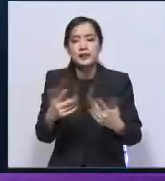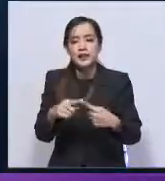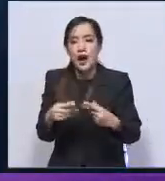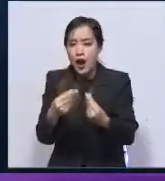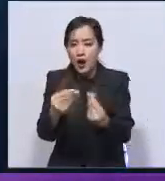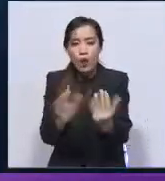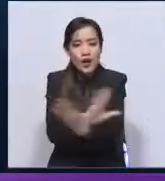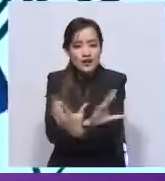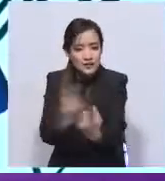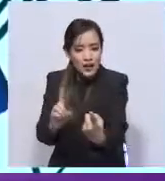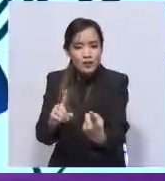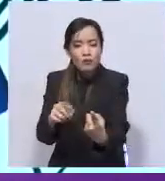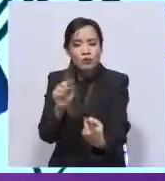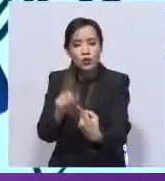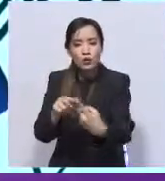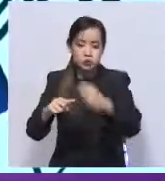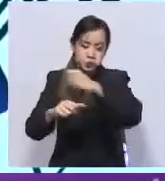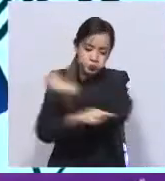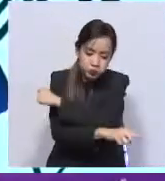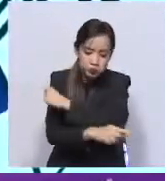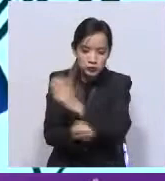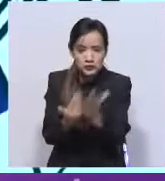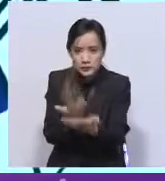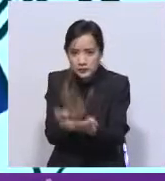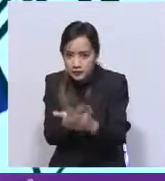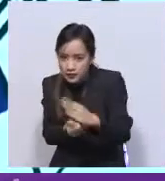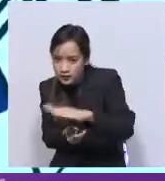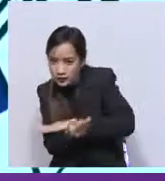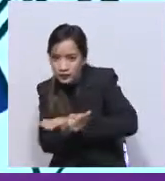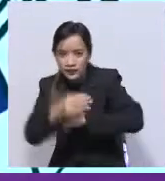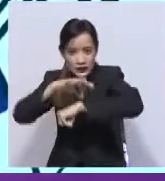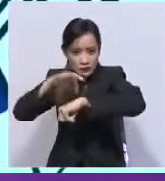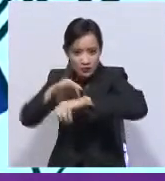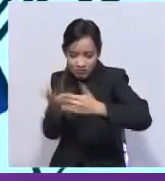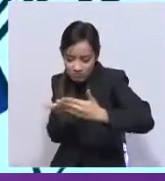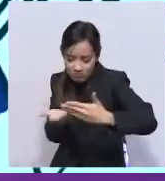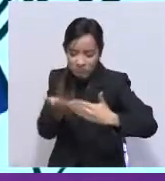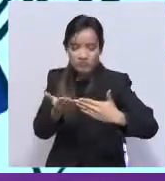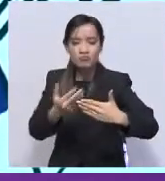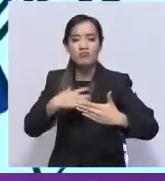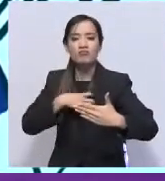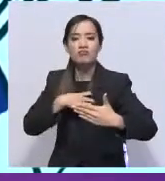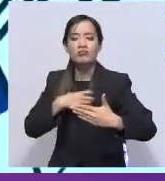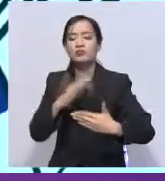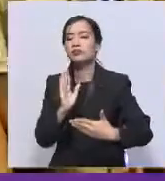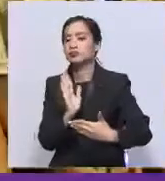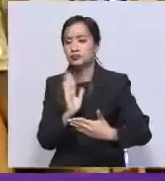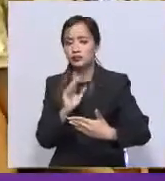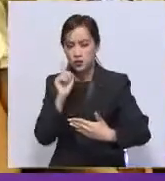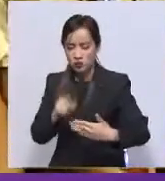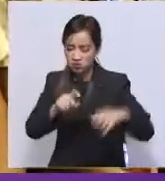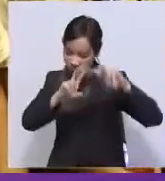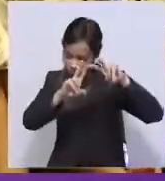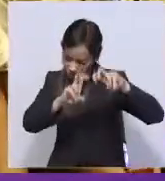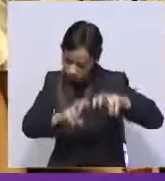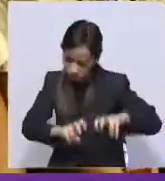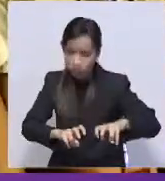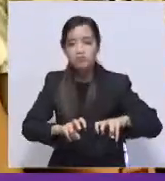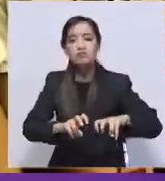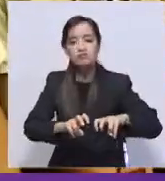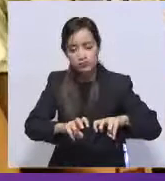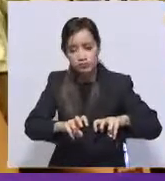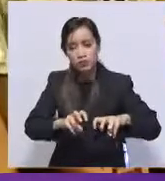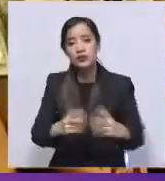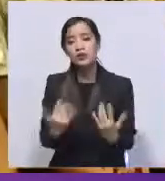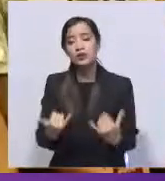างวัฒนธรรมไม่ให้มีการคอร์รัปชันซื้อขายตำแหน่งเอื้ออำนวยประโยชน์โดยต้องมีการตรวจสอบทุกขั้นตอน